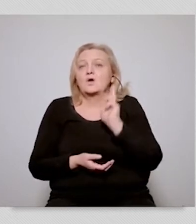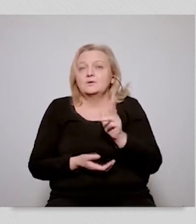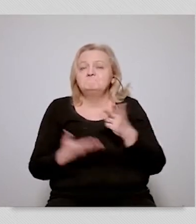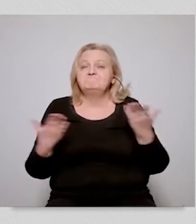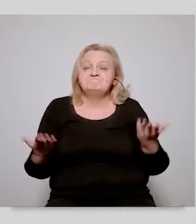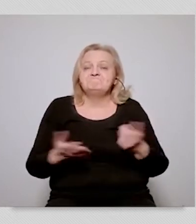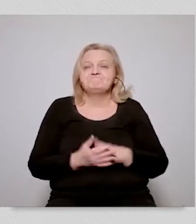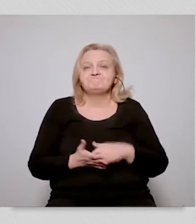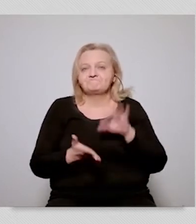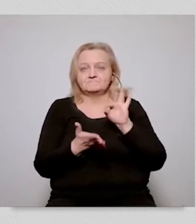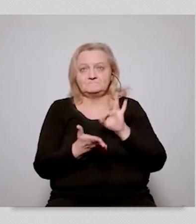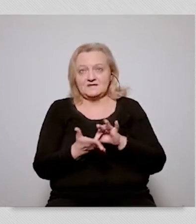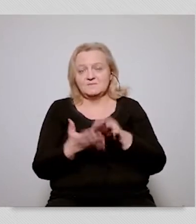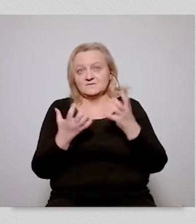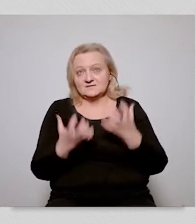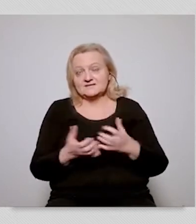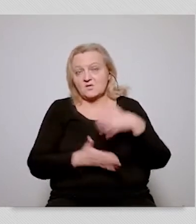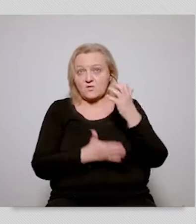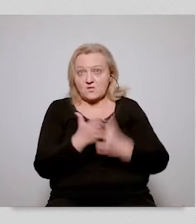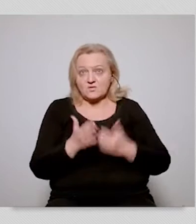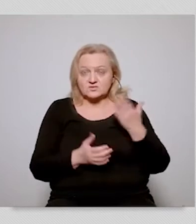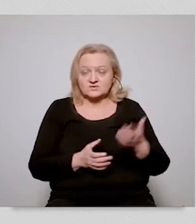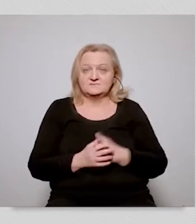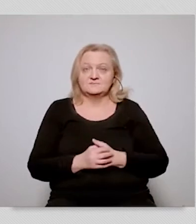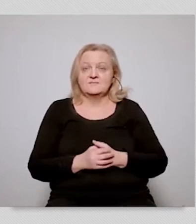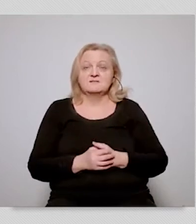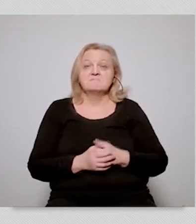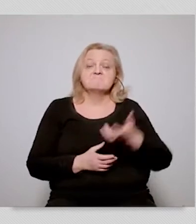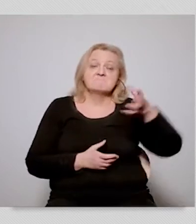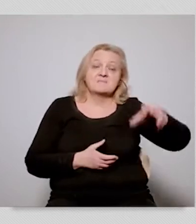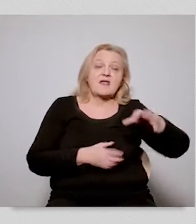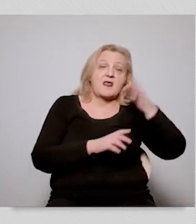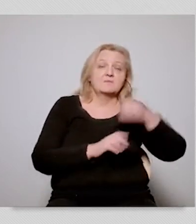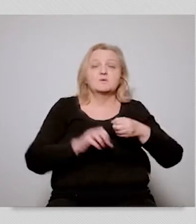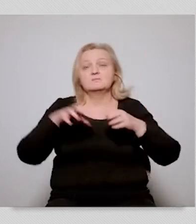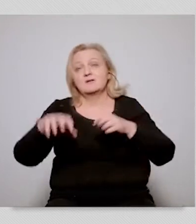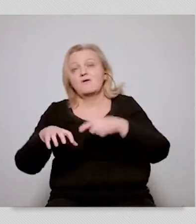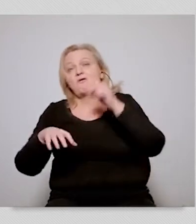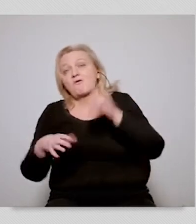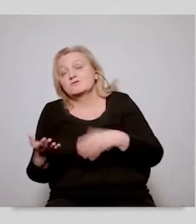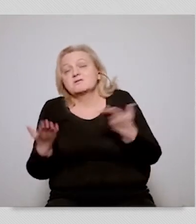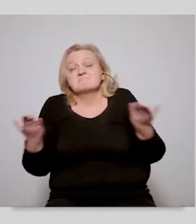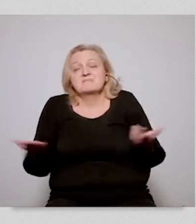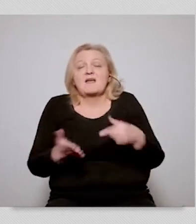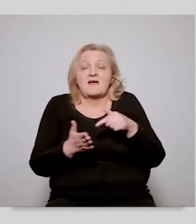na pewno chciał wykorzystać. Jedni to zrobią lepiej, inni gorzej, ale tu jest potencjalnie